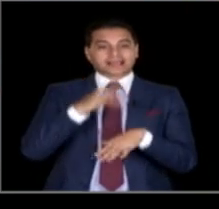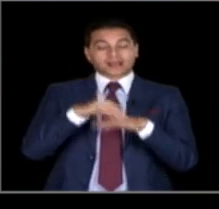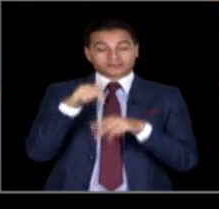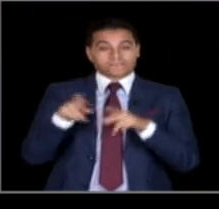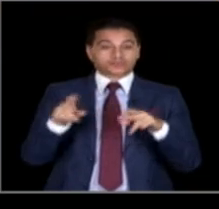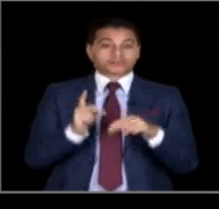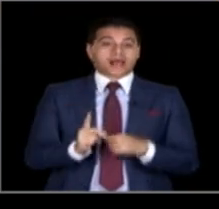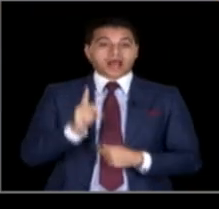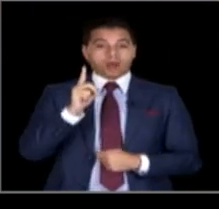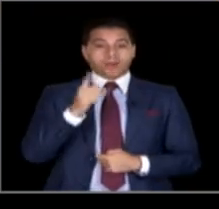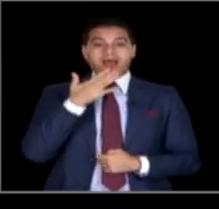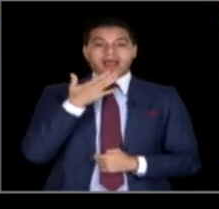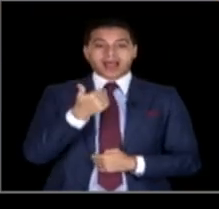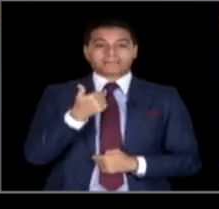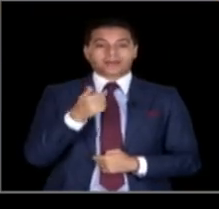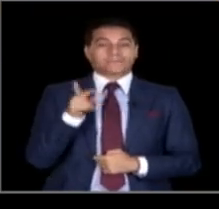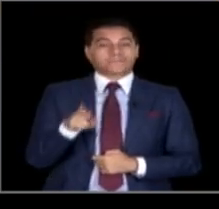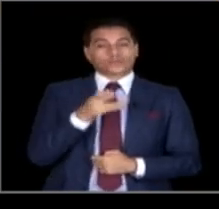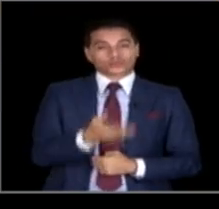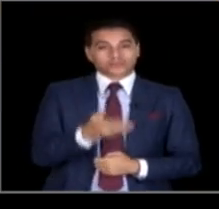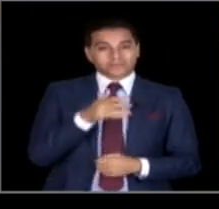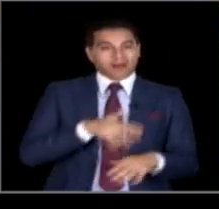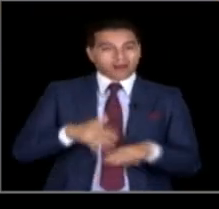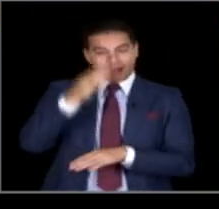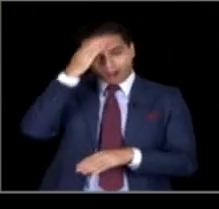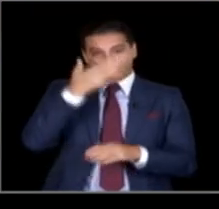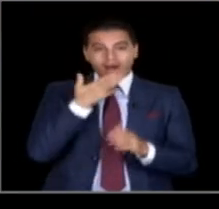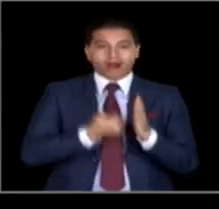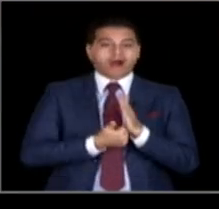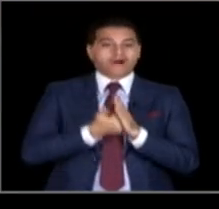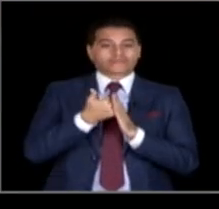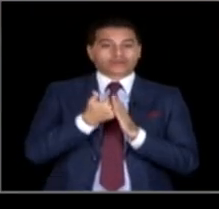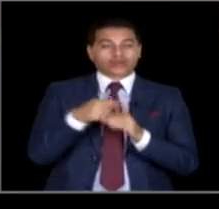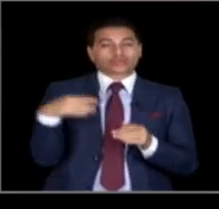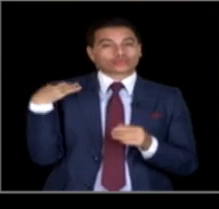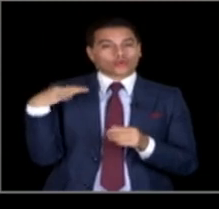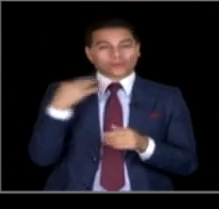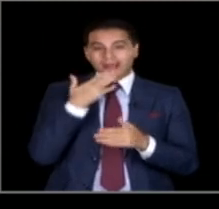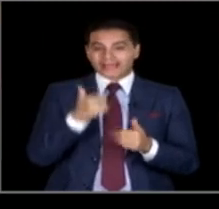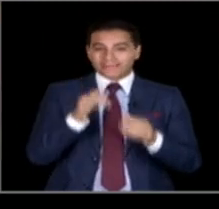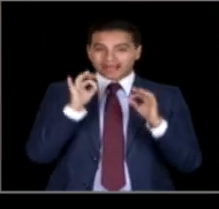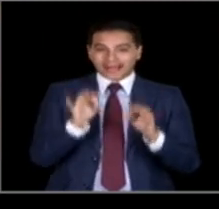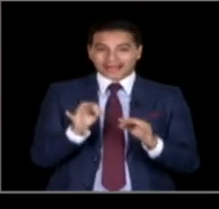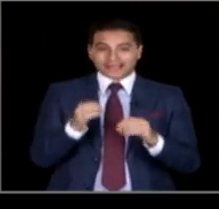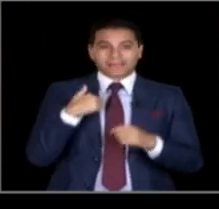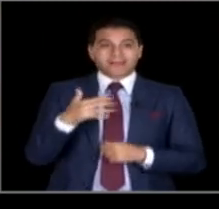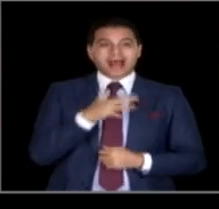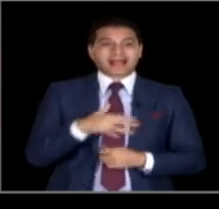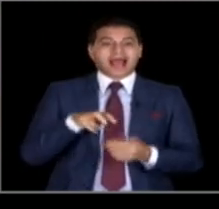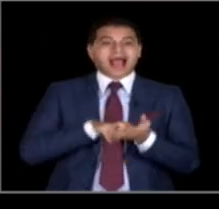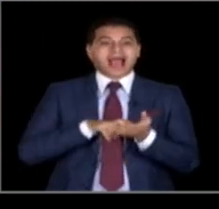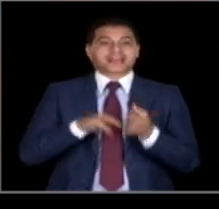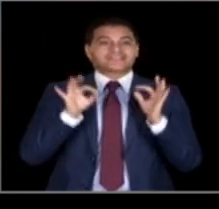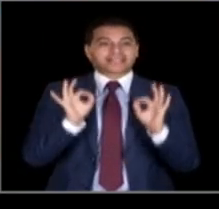الموسم الأول كان أجمل موسم للعباقرة على الإطلاق. التجربة كانت جميلة مع إن إحنا كنا خايفين